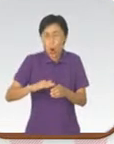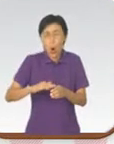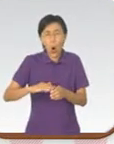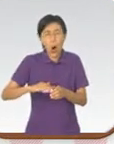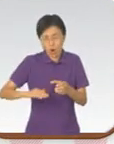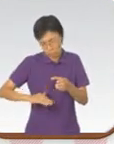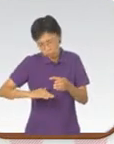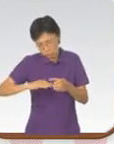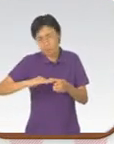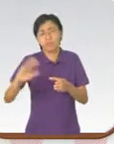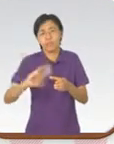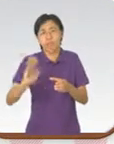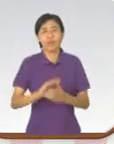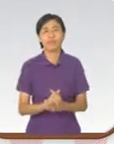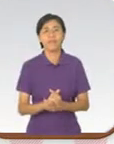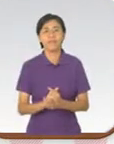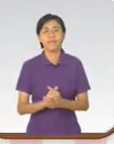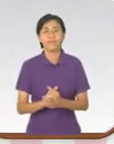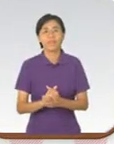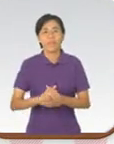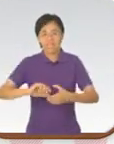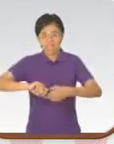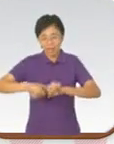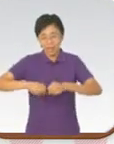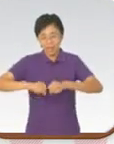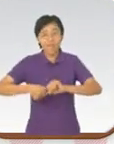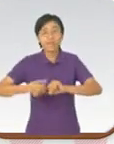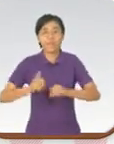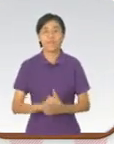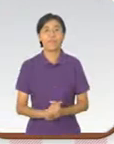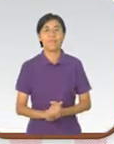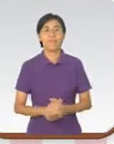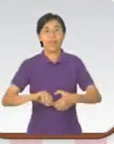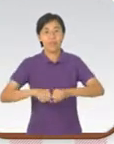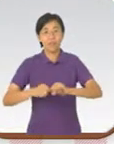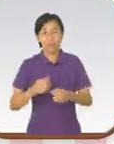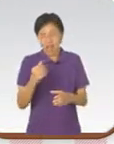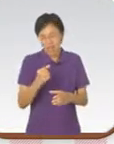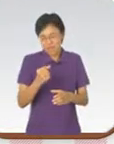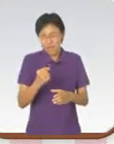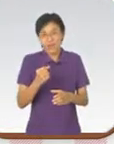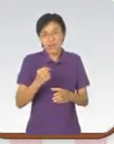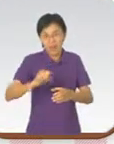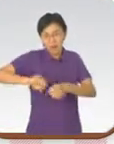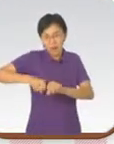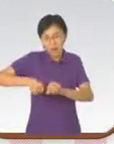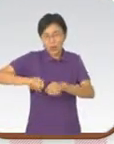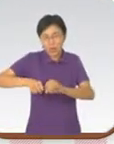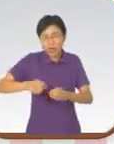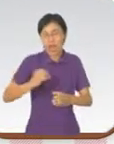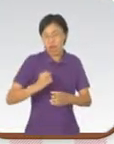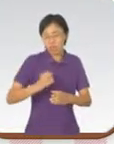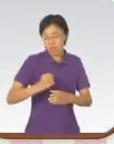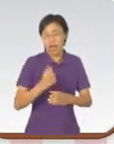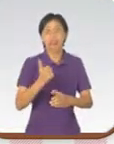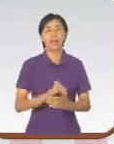ะคะจับตรงนี้เข้าไปปุ๊บให้เราหมุนแล้วพอบีบไปเรื่อยๆมันน้อยลงก็หมุนไปเรื่อยๆมือตรงนี้จะล็อกอยู่ตลอดเวลาจะไม่มี